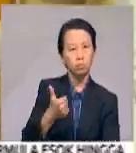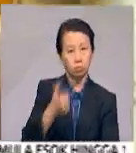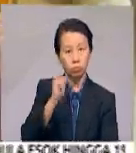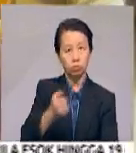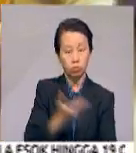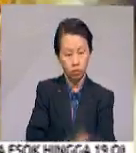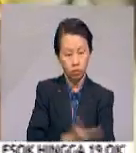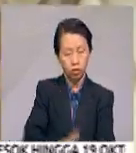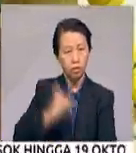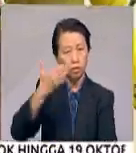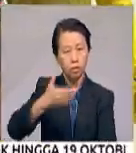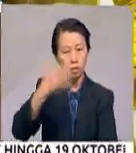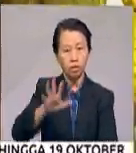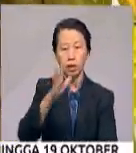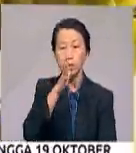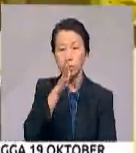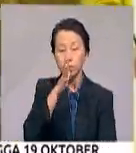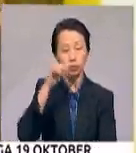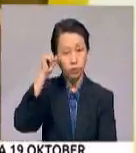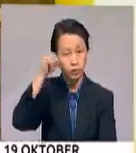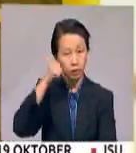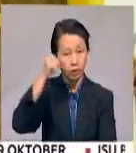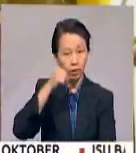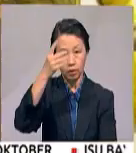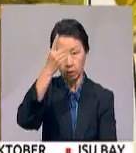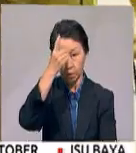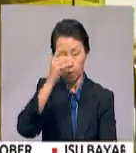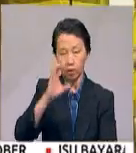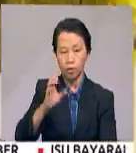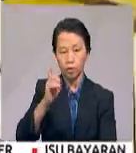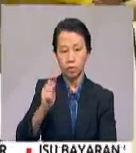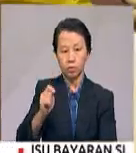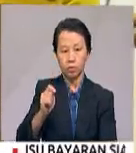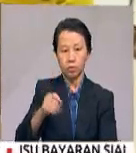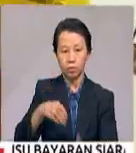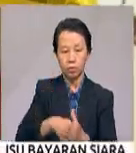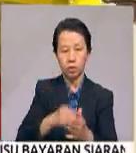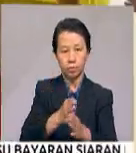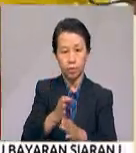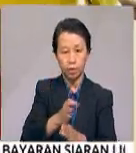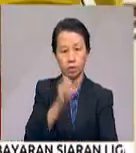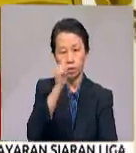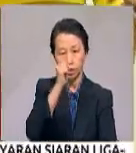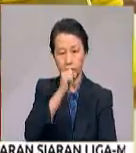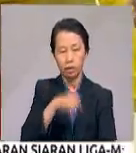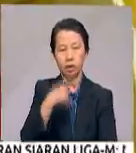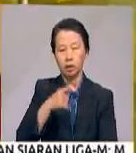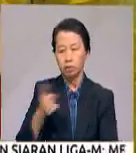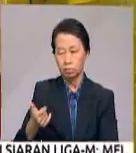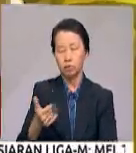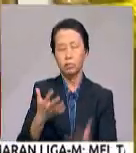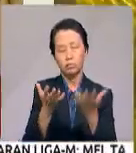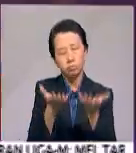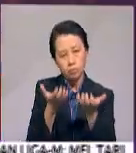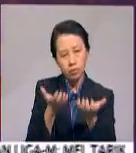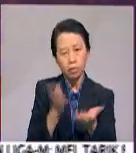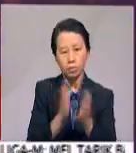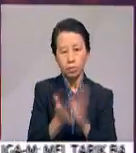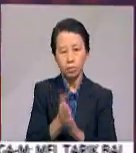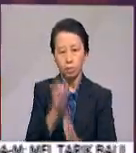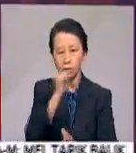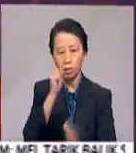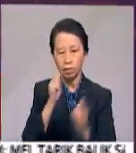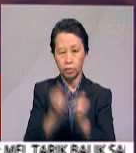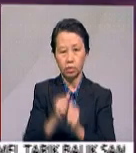mewarisi sejarah kegemilangan ibu saudaranya, Datuk Seri Siti Nurhaliza dalam bidang seni. Mengakui menyimpan keinginan untuk berduet dengan